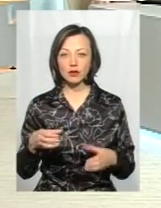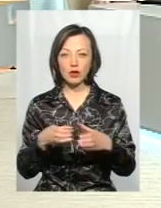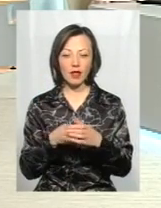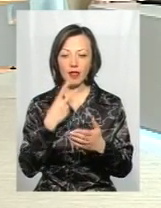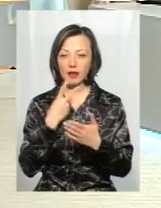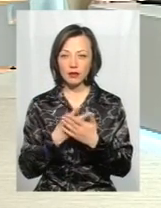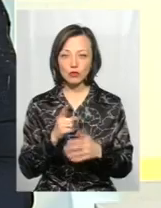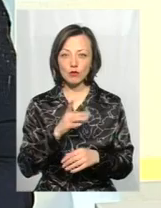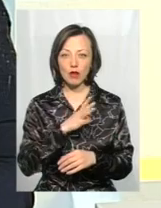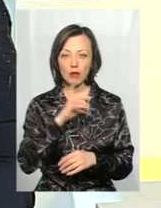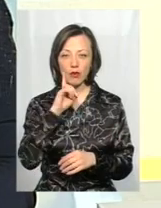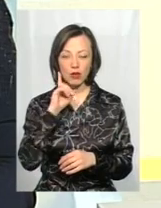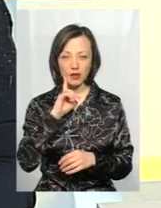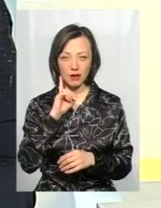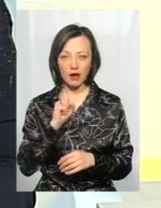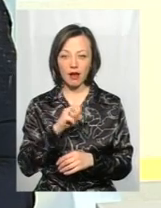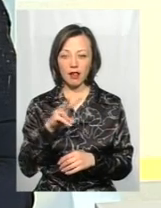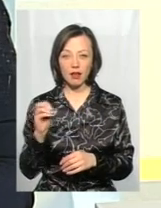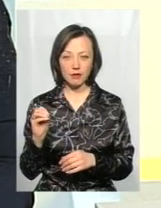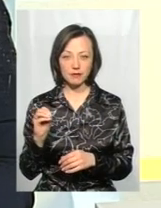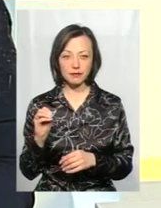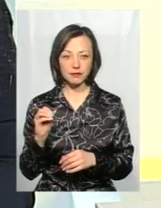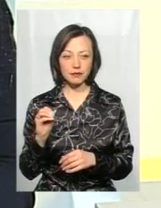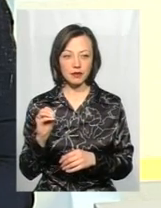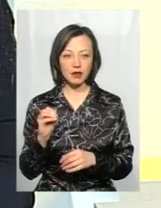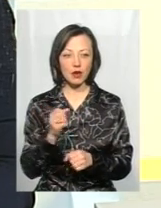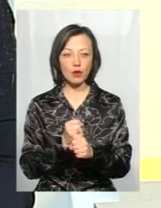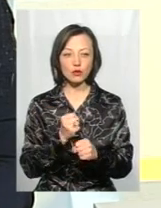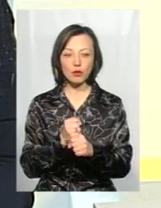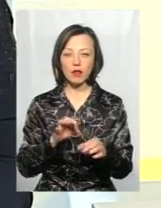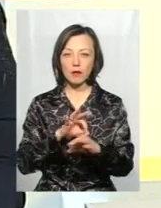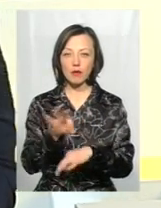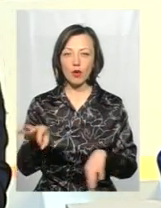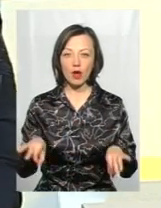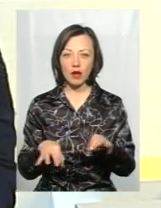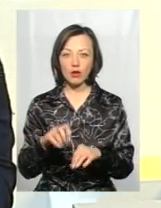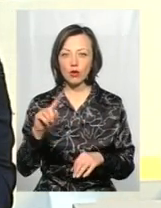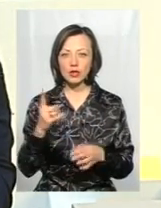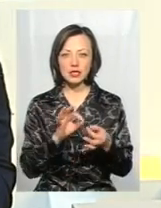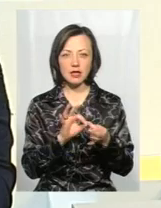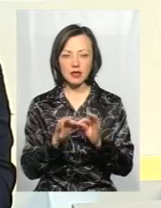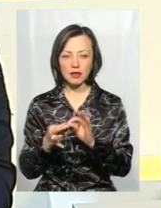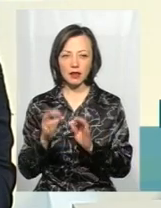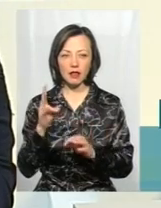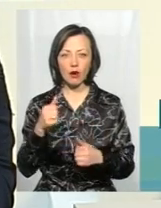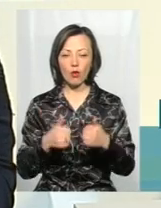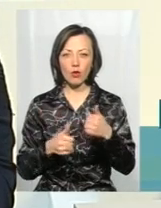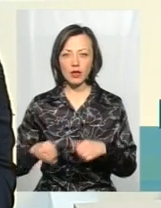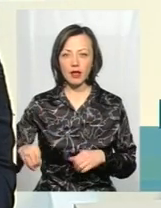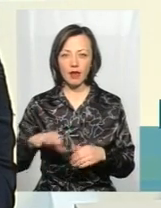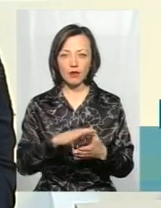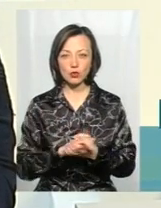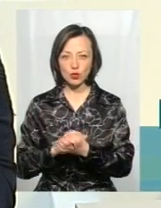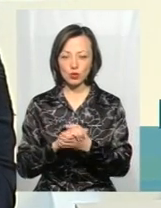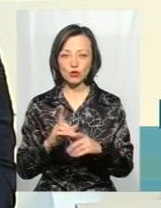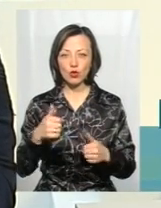на те, що вона була молода, але вони розробили проєкт, один із складних проєктів на конкурси Європейського Союзу,